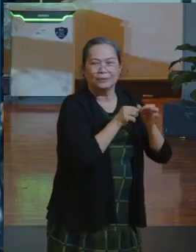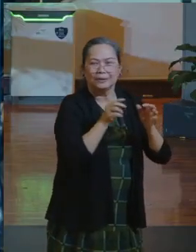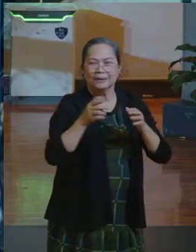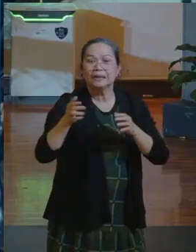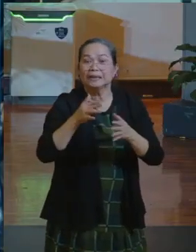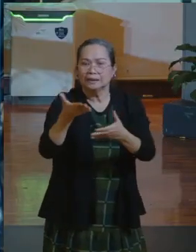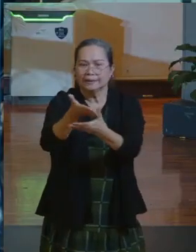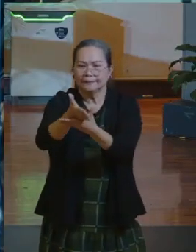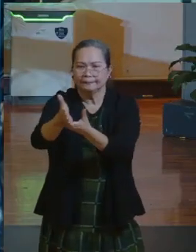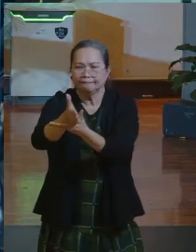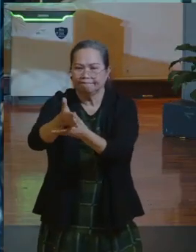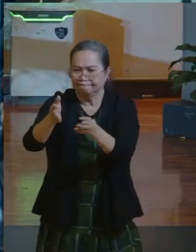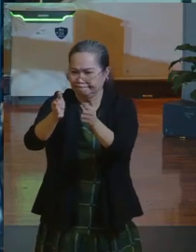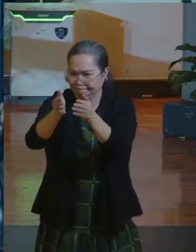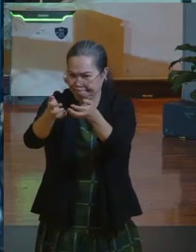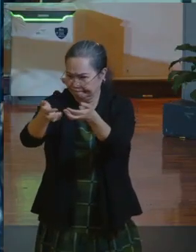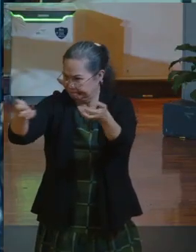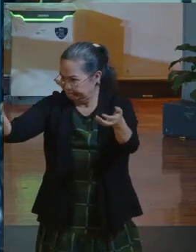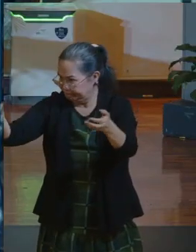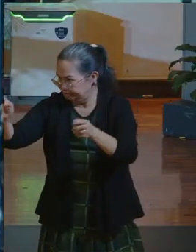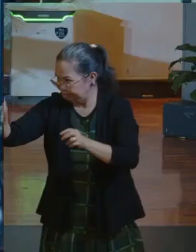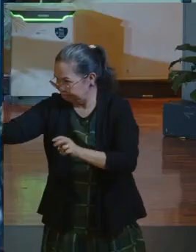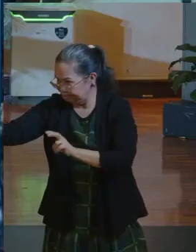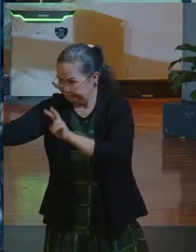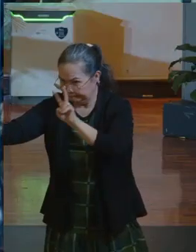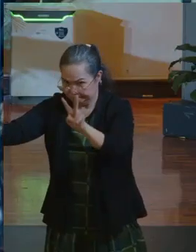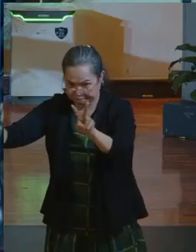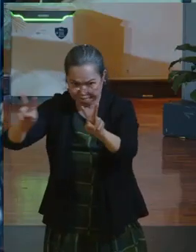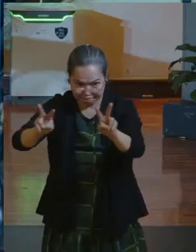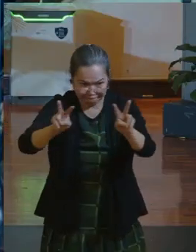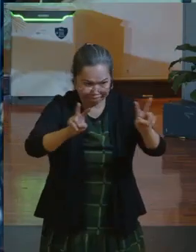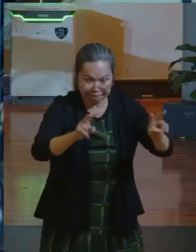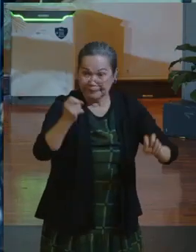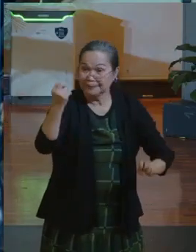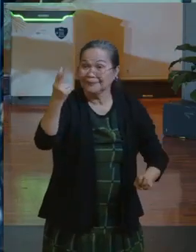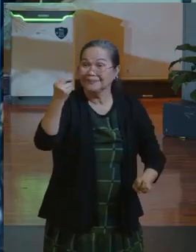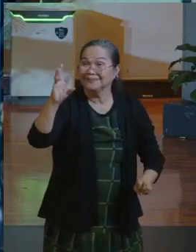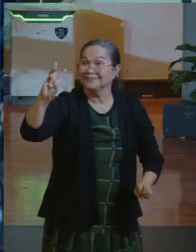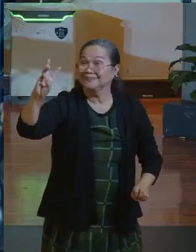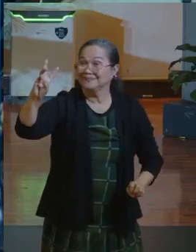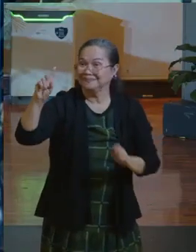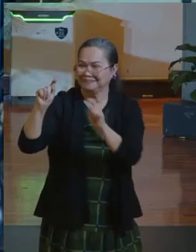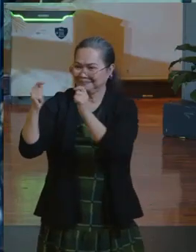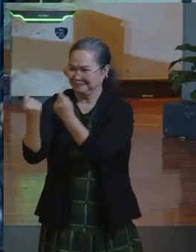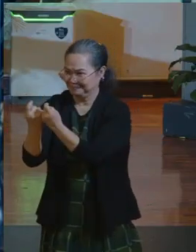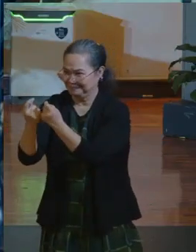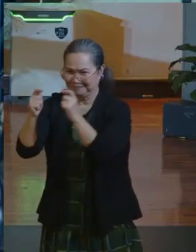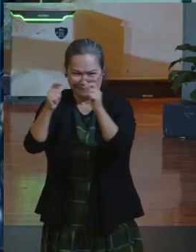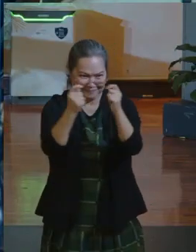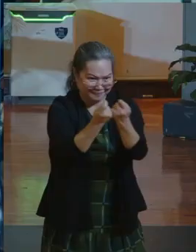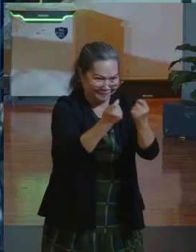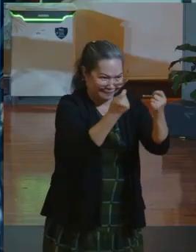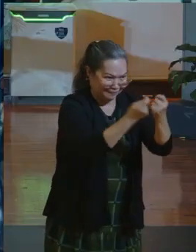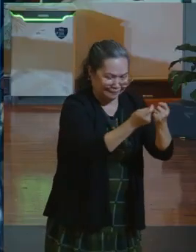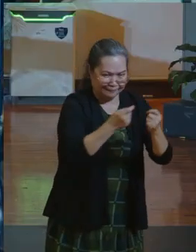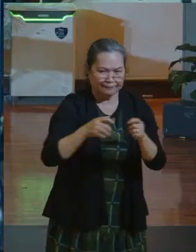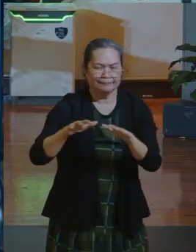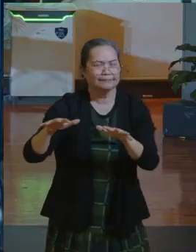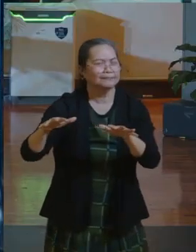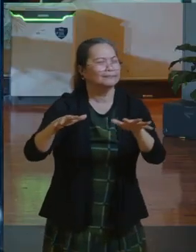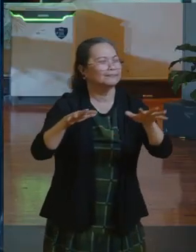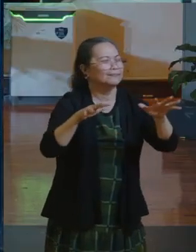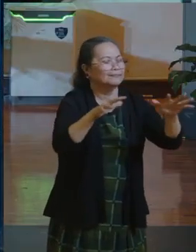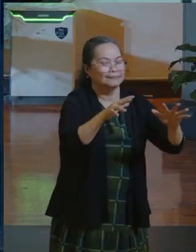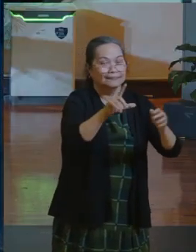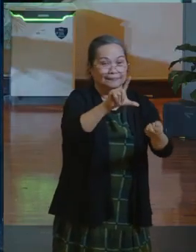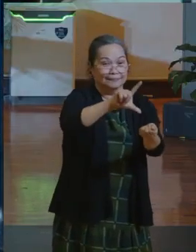hinati, maaaring intus. So, 12 sila, 6 na team. So, kasi sa